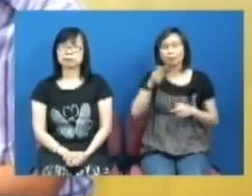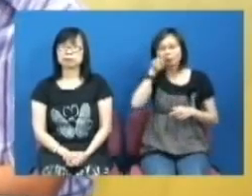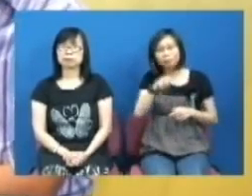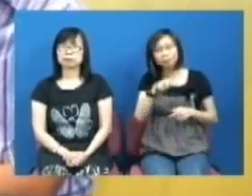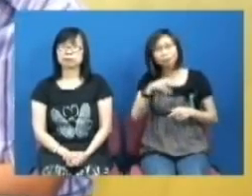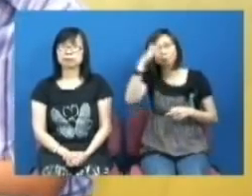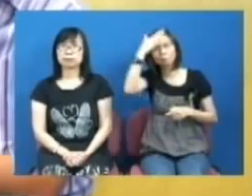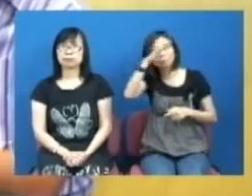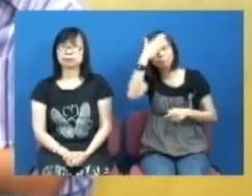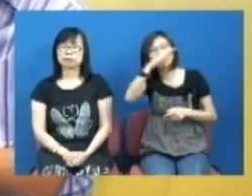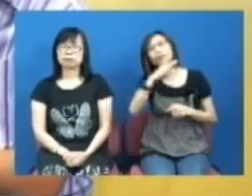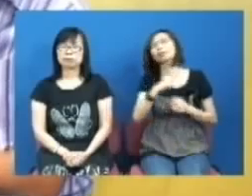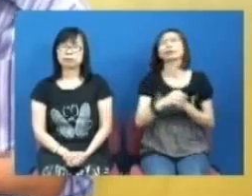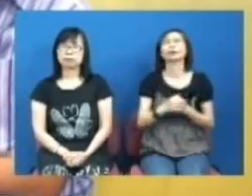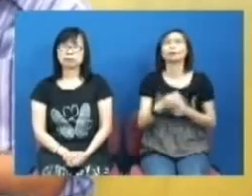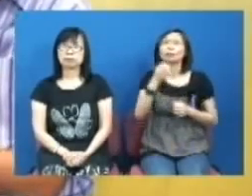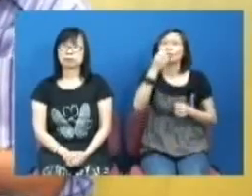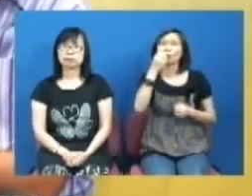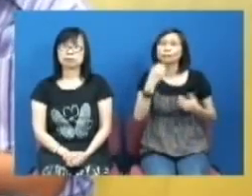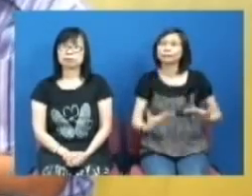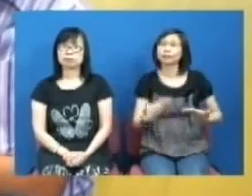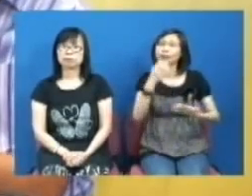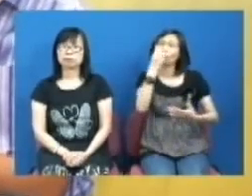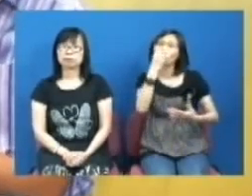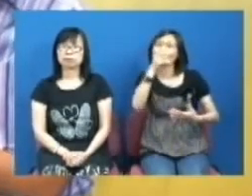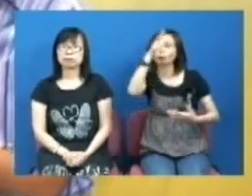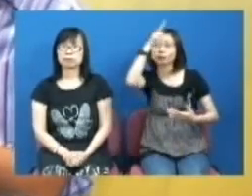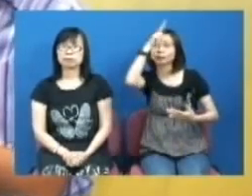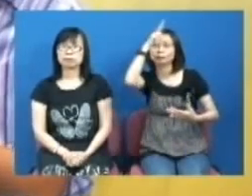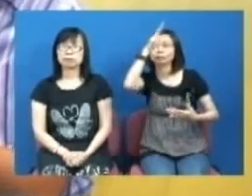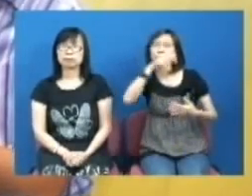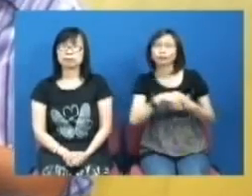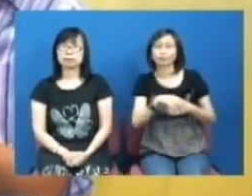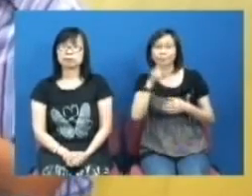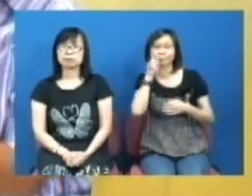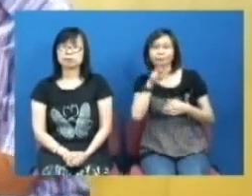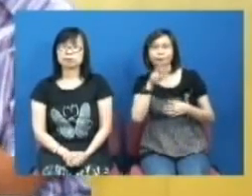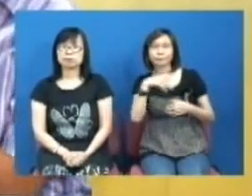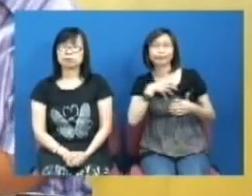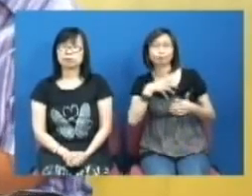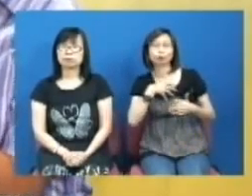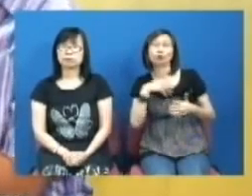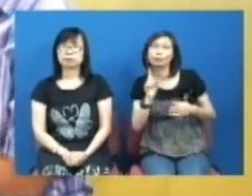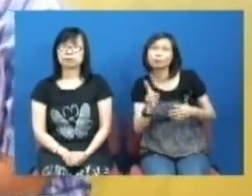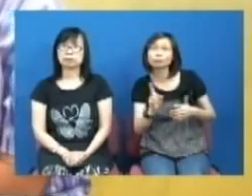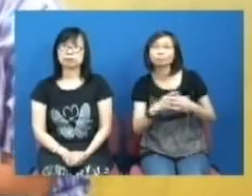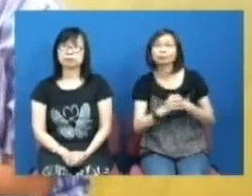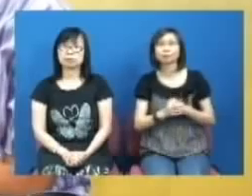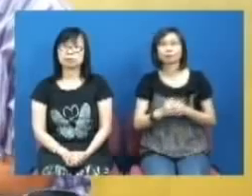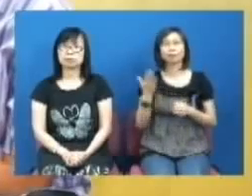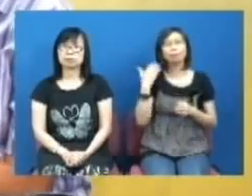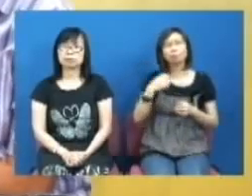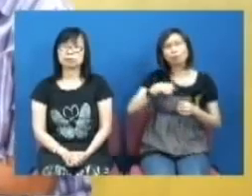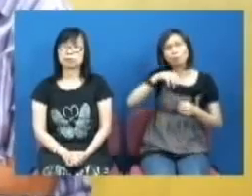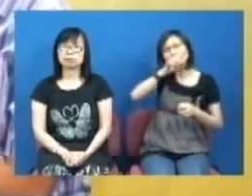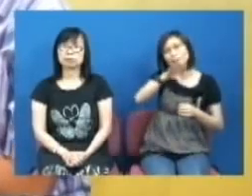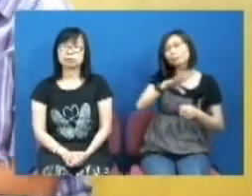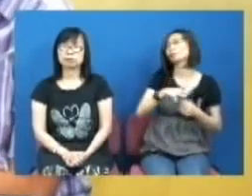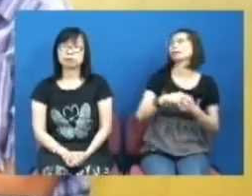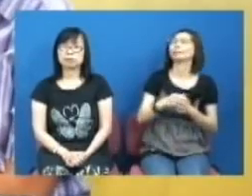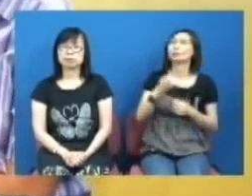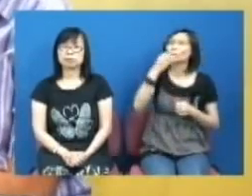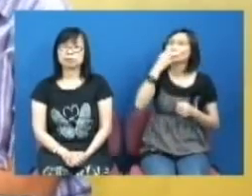啊局，即係香港政治情景嘅一個啲睇法。咁啱我就會即係其實都問到一樣嘢，就係話其實香